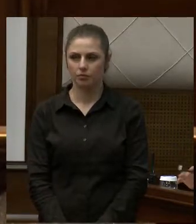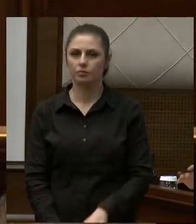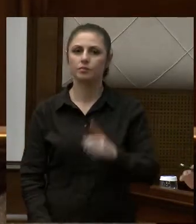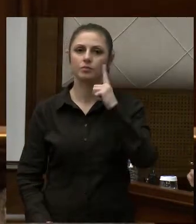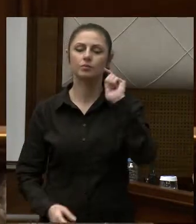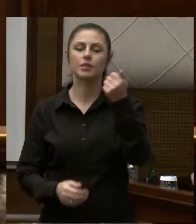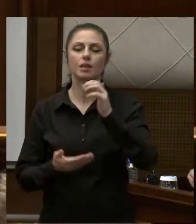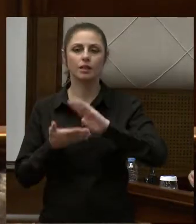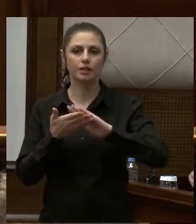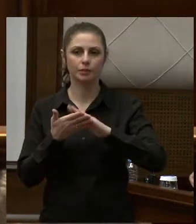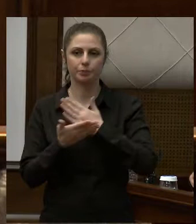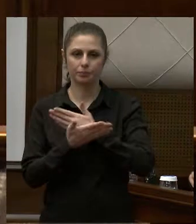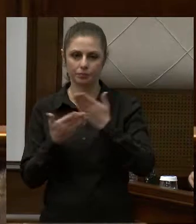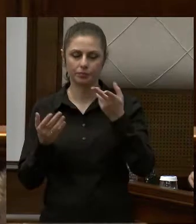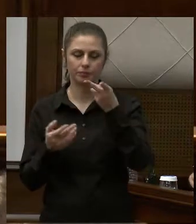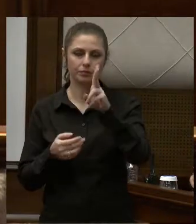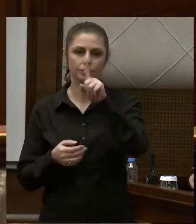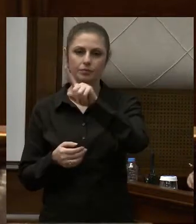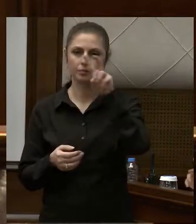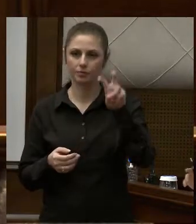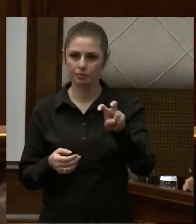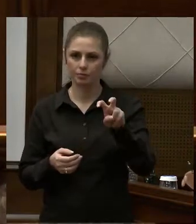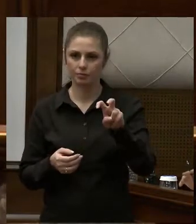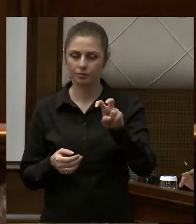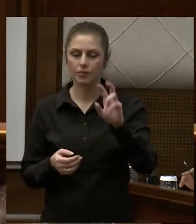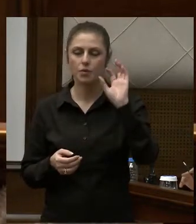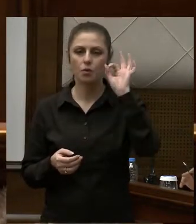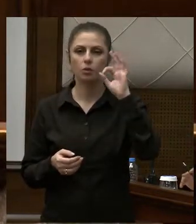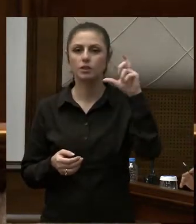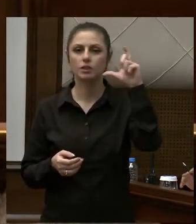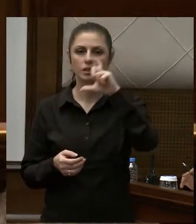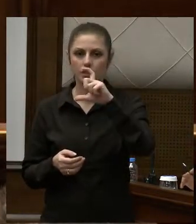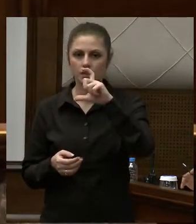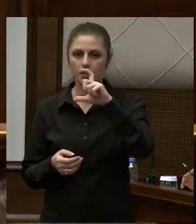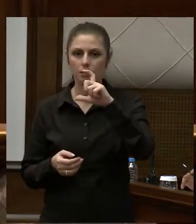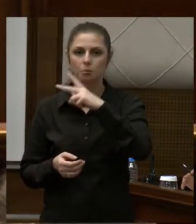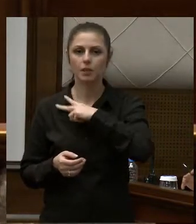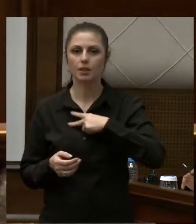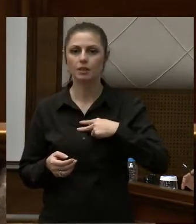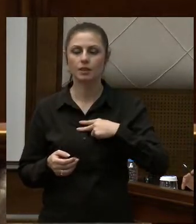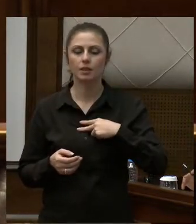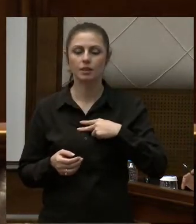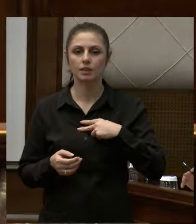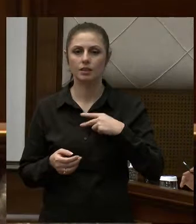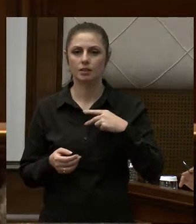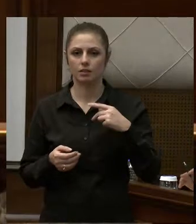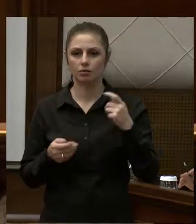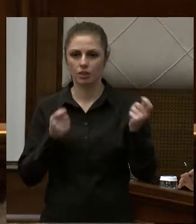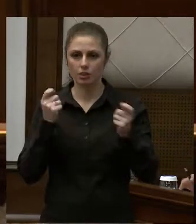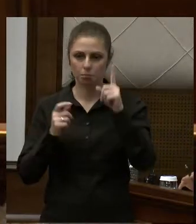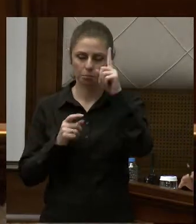Değerli arkadaşlar, 2018 Ocak ayı belediye meclis çalışmamızın birinci oturumunu açıyorum.